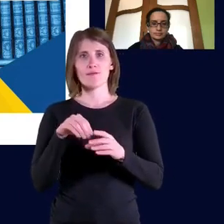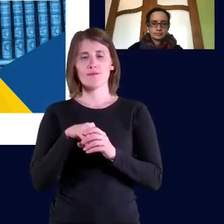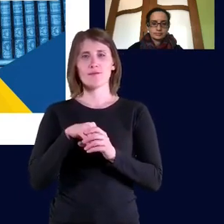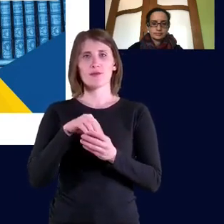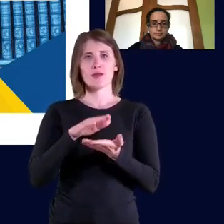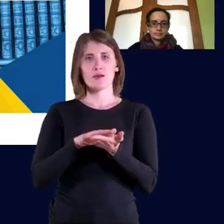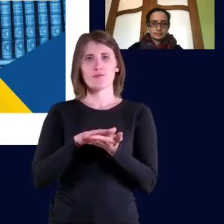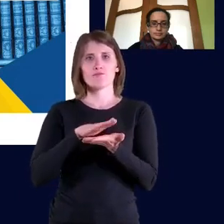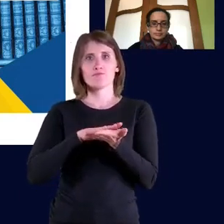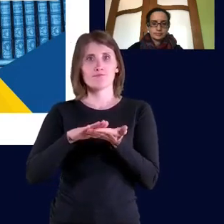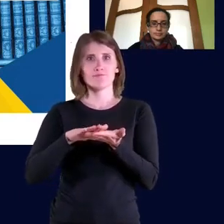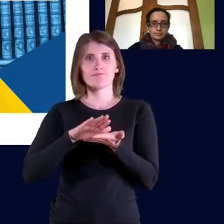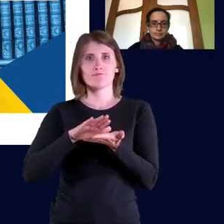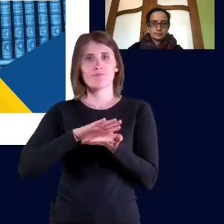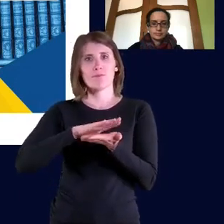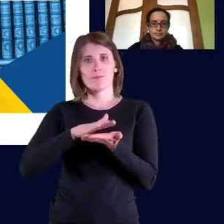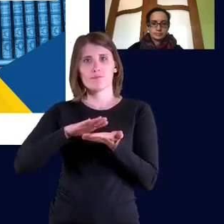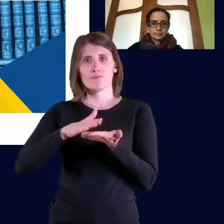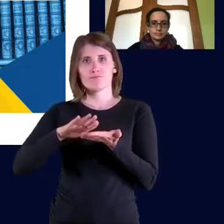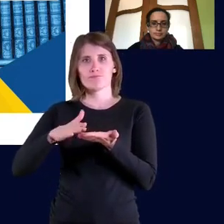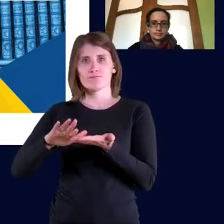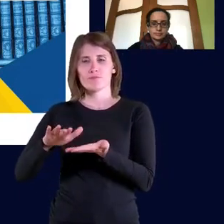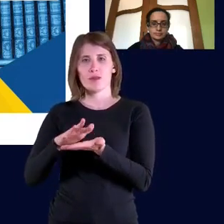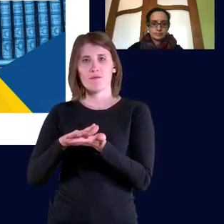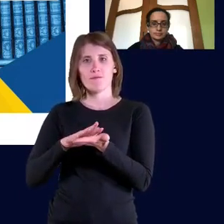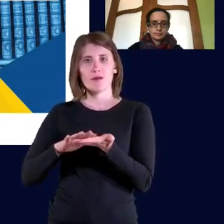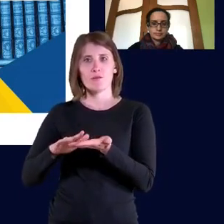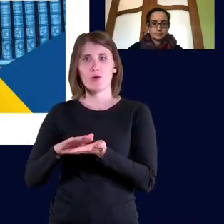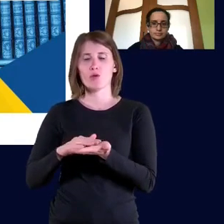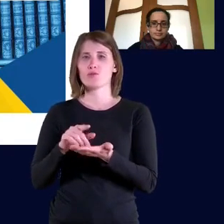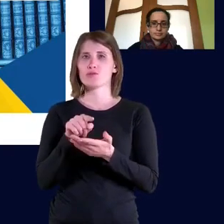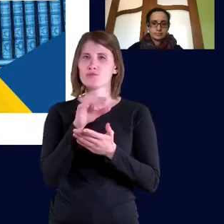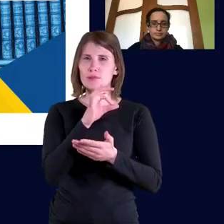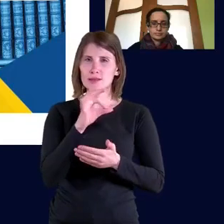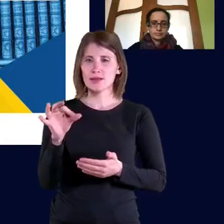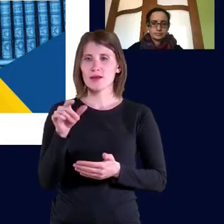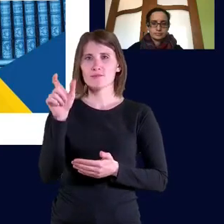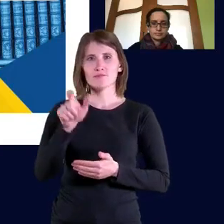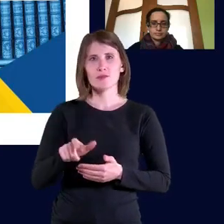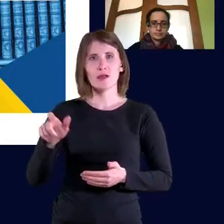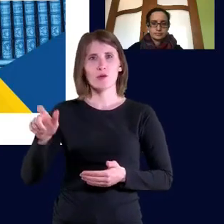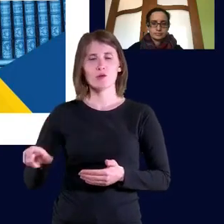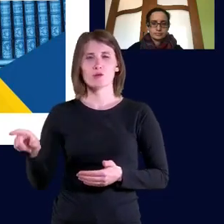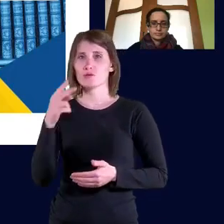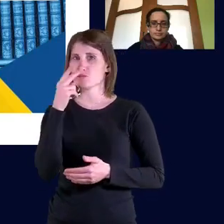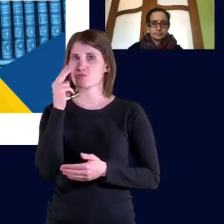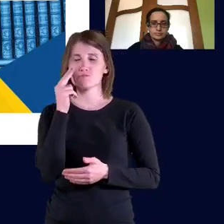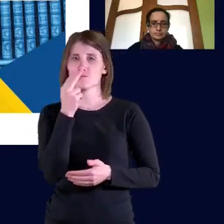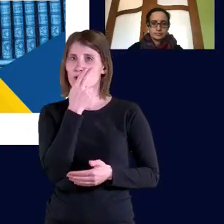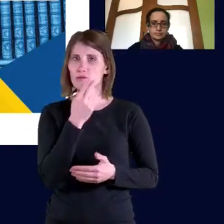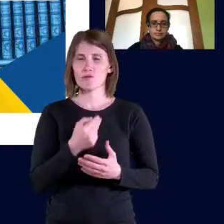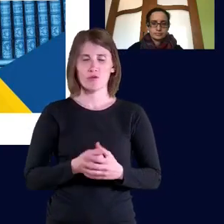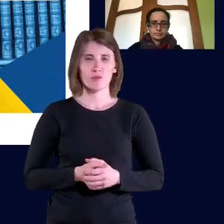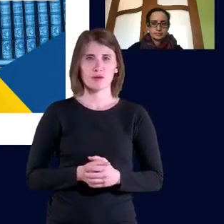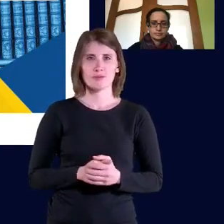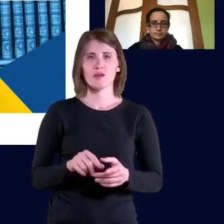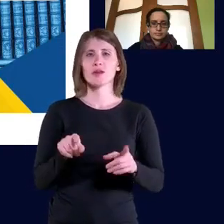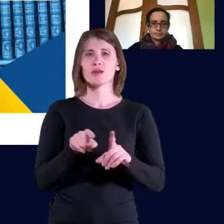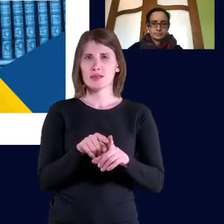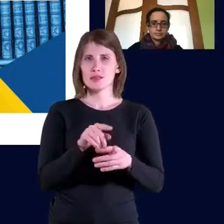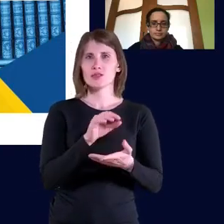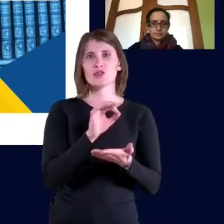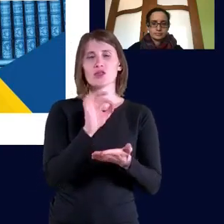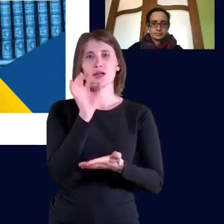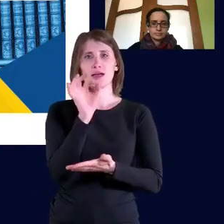wypukłe czyli przeznaczeniem dla osób niewidomych istnieje również grafika